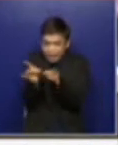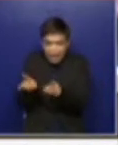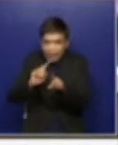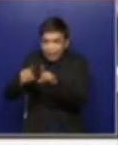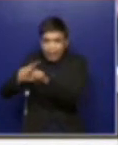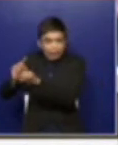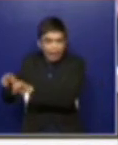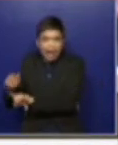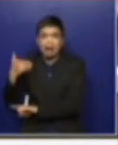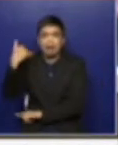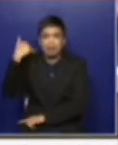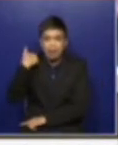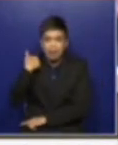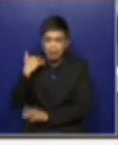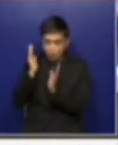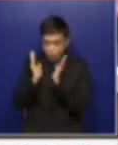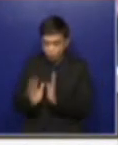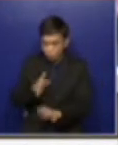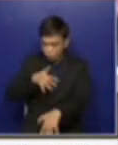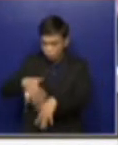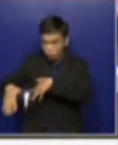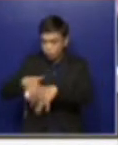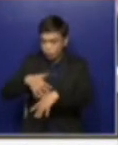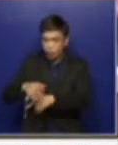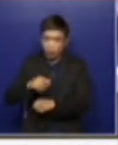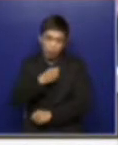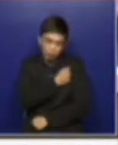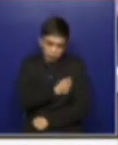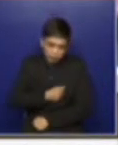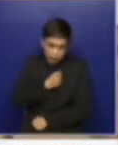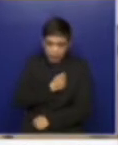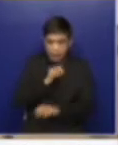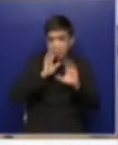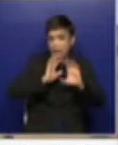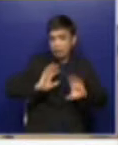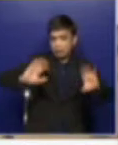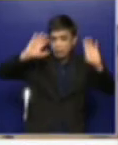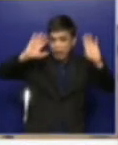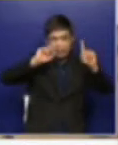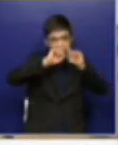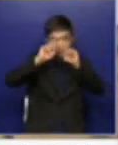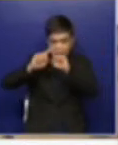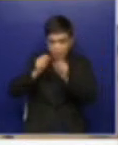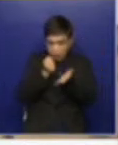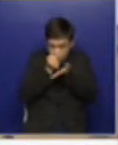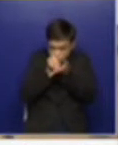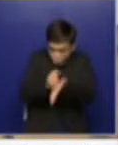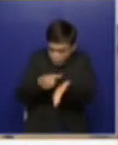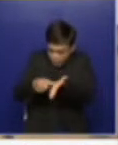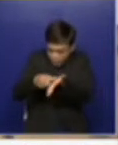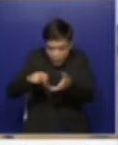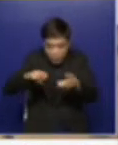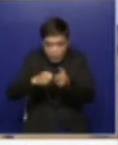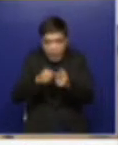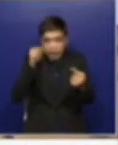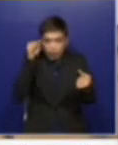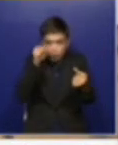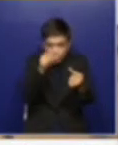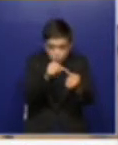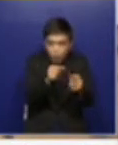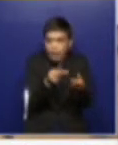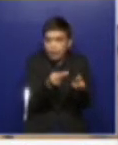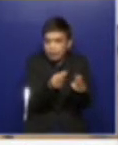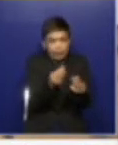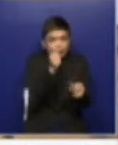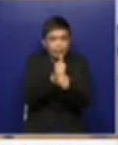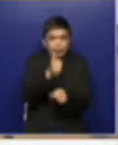ยอยู่แล้วไม่เคยมีรัฐบาลใดแก้ปัญหาให้ประชาชนได้เรื่องที่ดินสำนักงานที่คณะกรรม